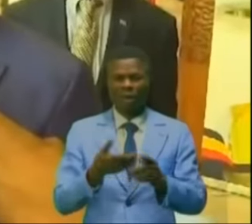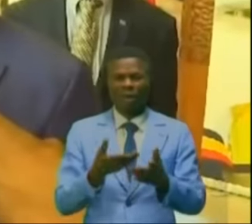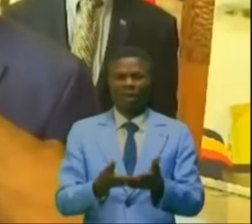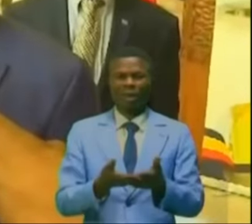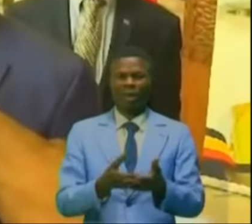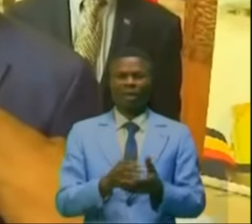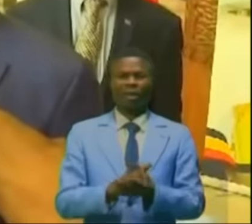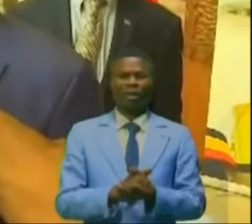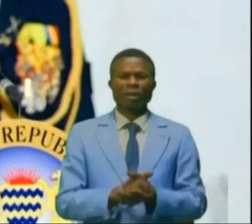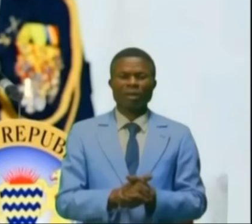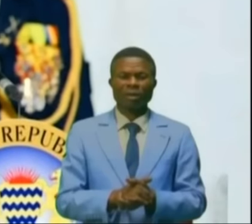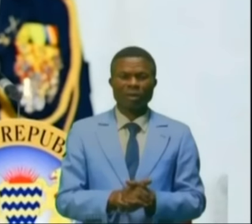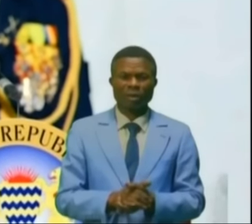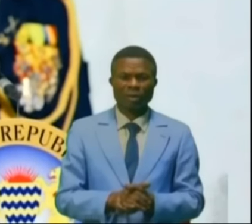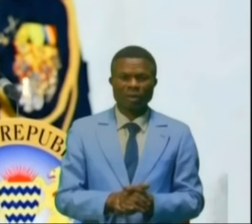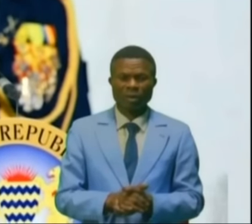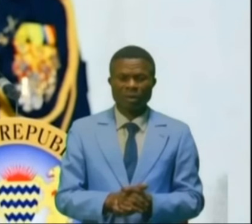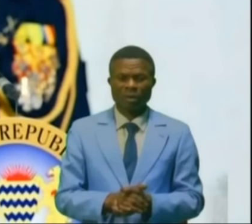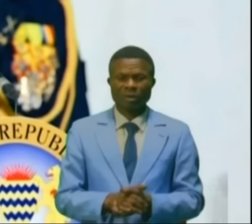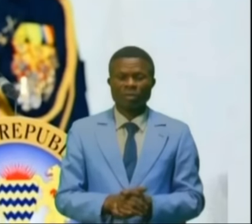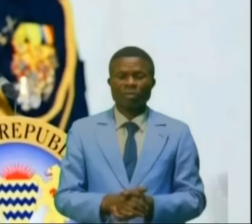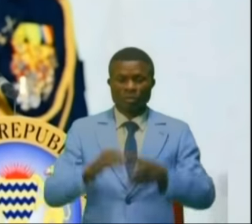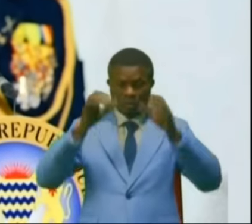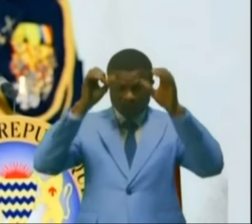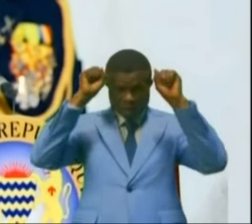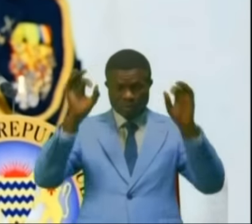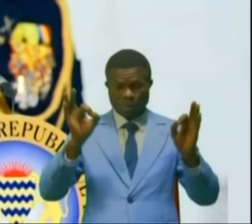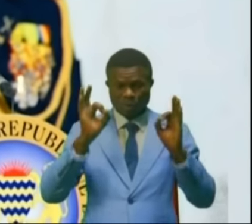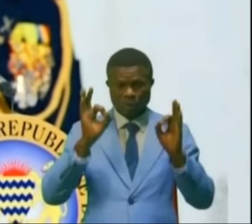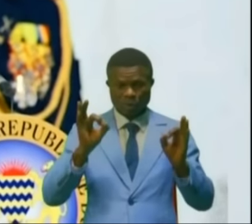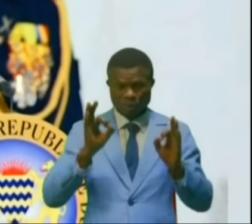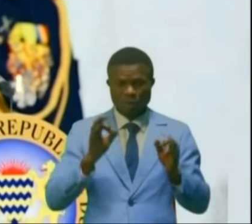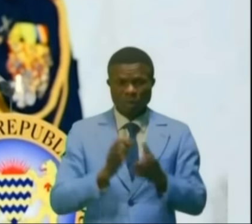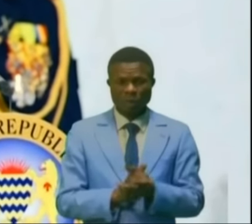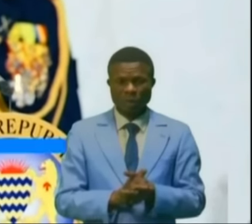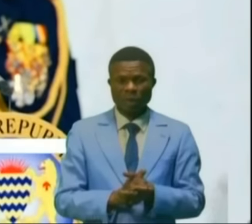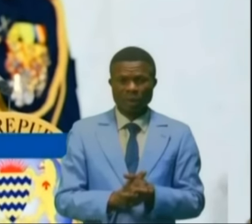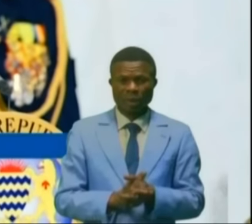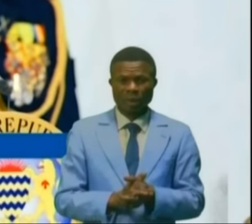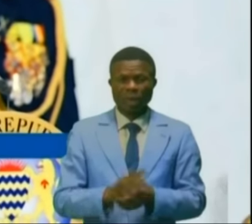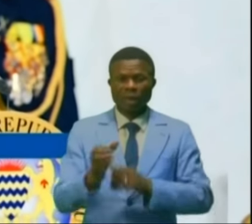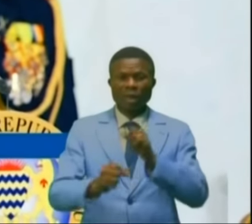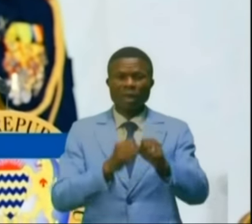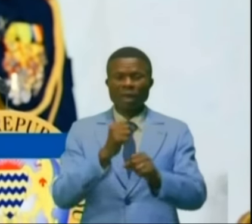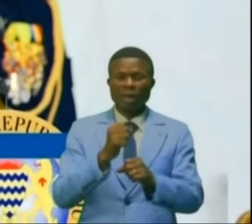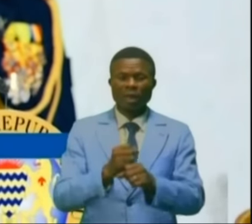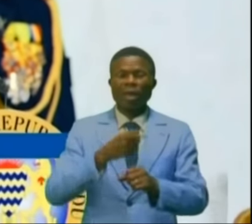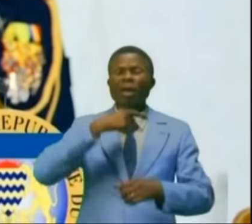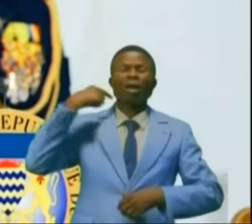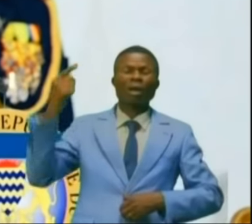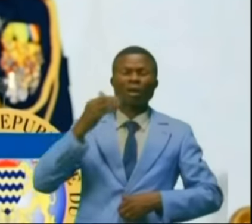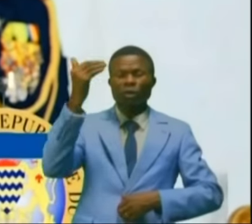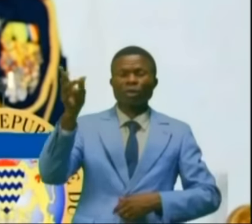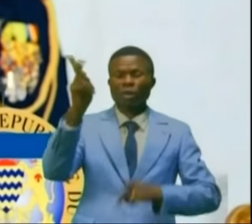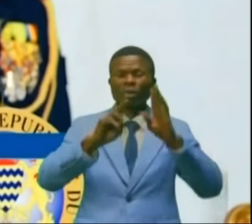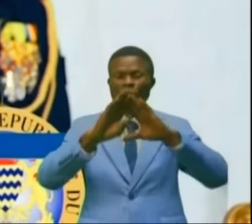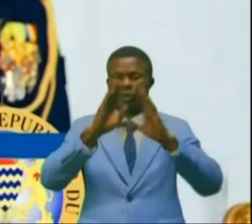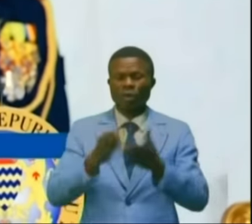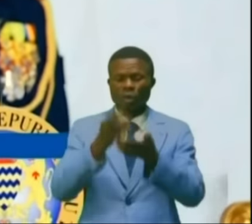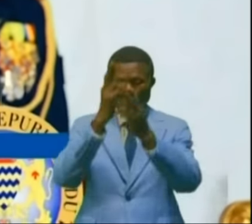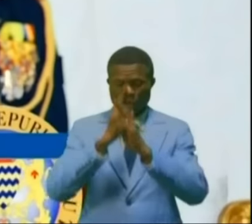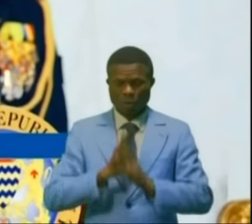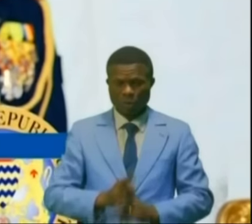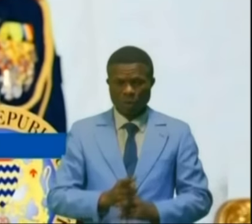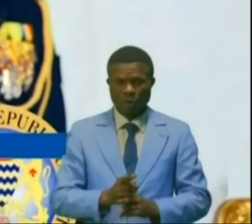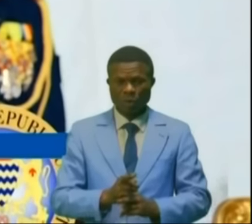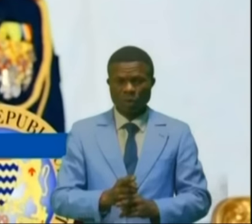l'ambassadeur suprême de Tchad. Mahamat Idriss Déby Itno a juré devant les peuples tchadiens sur son honneur de